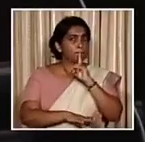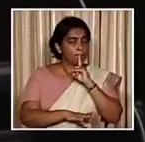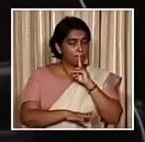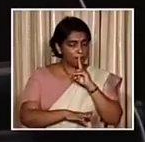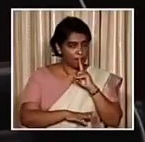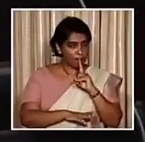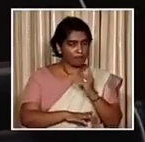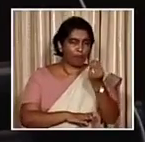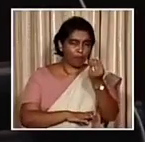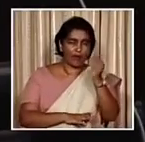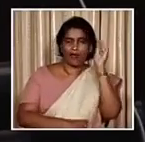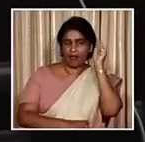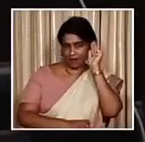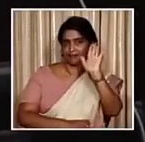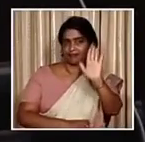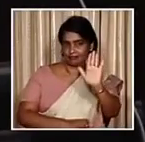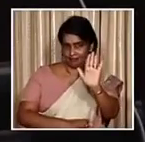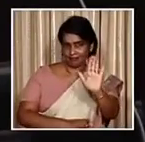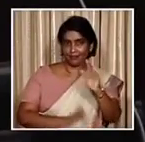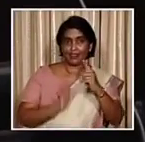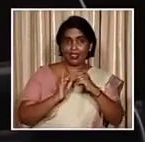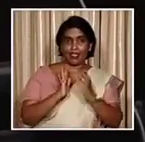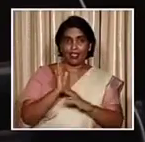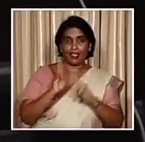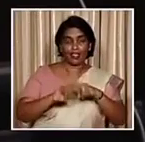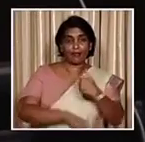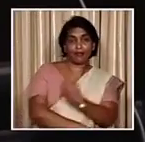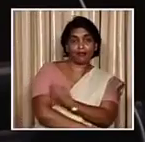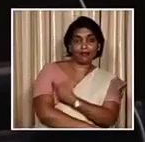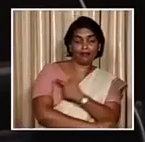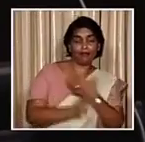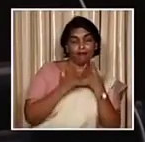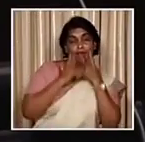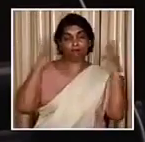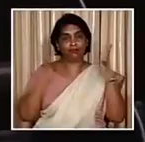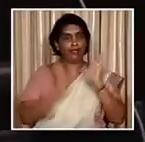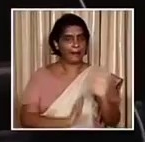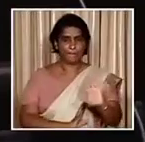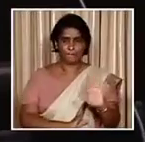පොඩ අහගෙන ඉන්නකෝ, ඔයගොල්ලෝ මේ IMF එකෙන් ඉන්ජෙක්ෂන් එකක් ගහුවා නිකන් පිම්බෙන්න එපා.